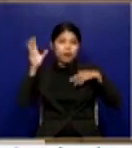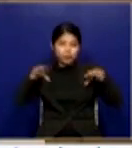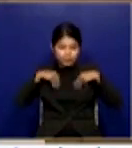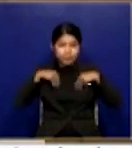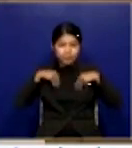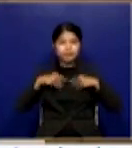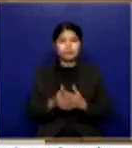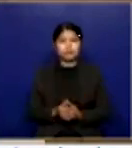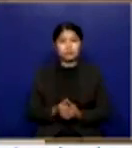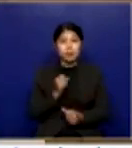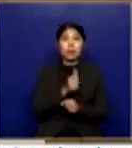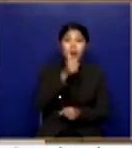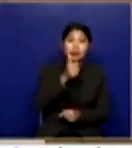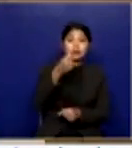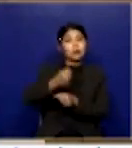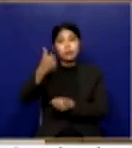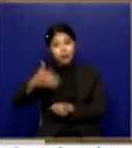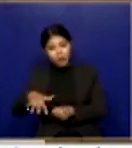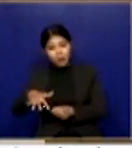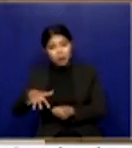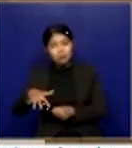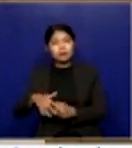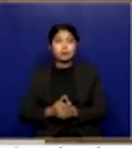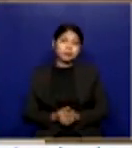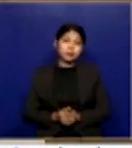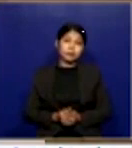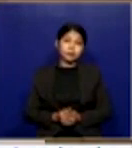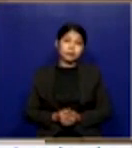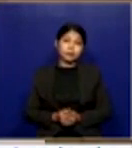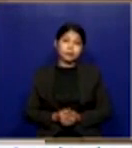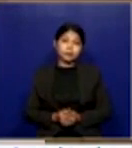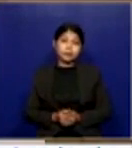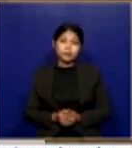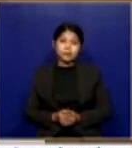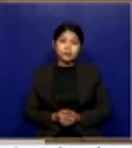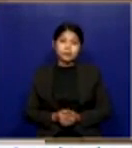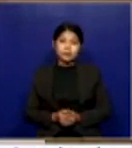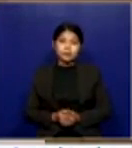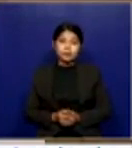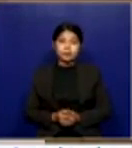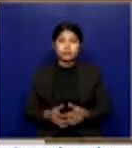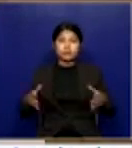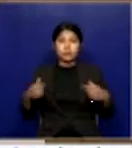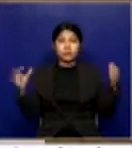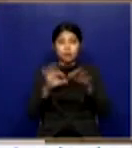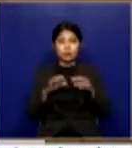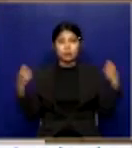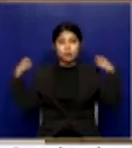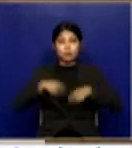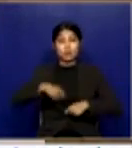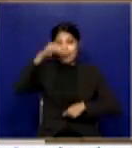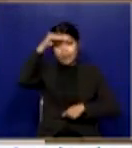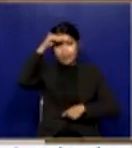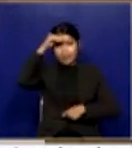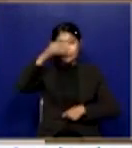ทั้งทำได้ถ้าไม่ได้ในเรื่องของกรณีเรื่องของชุดนักเรียนถ้าผมจำได้